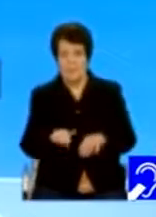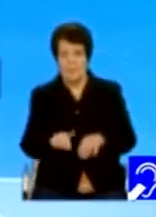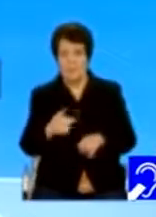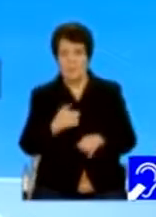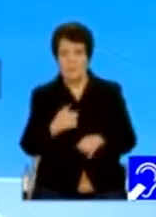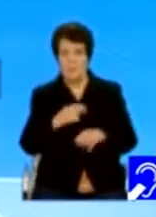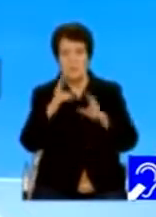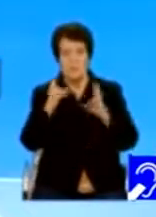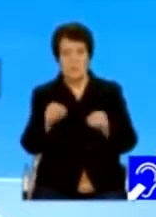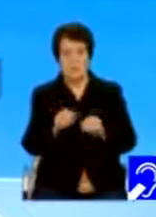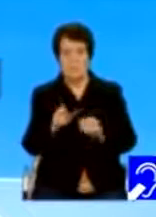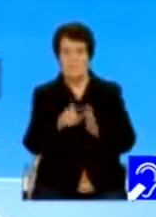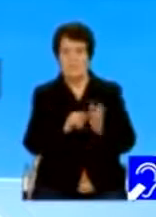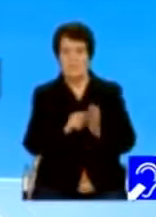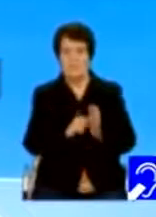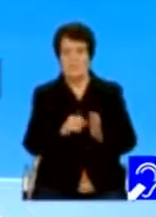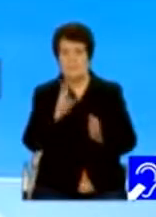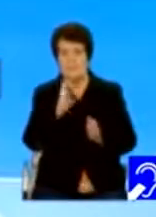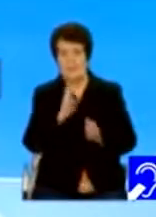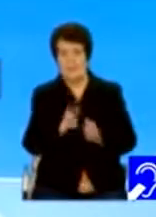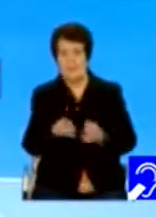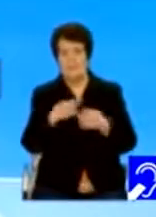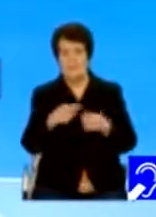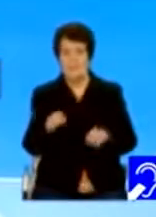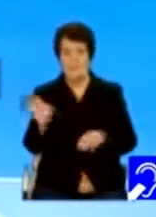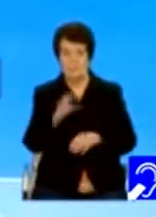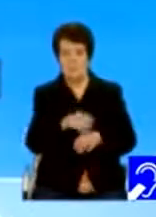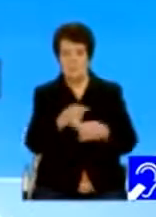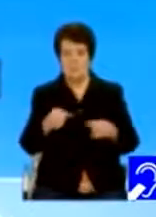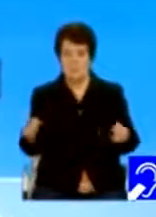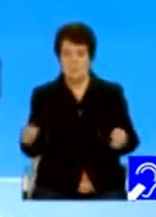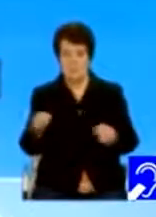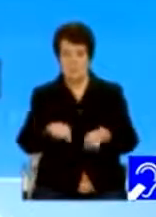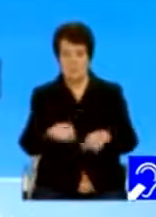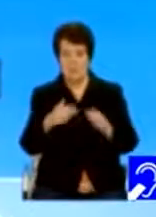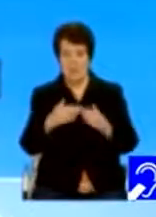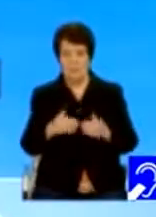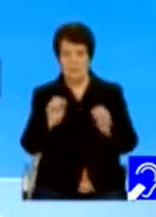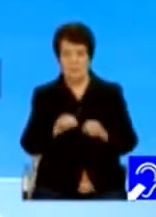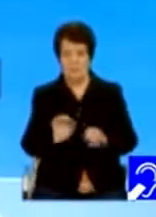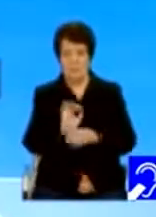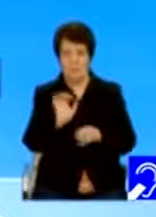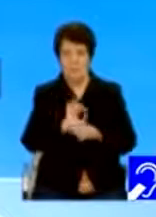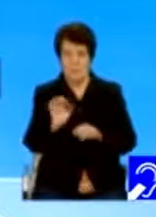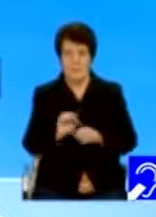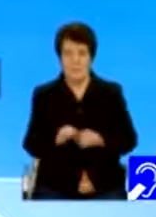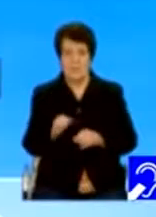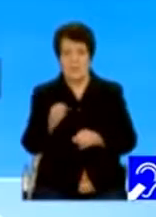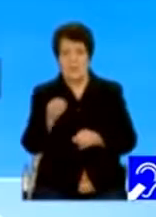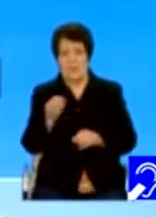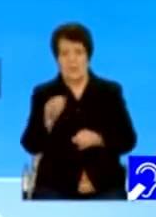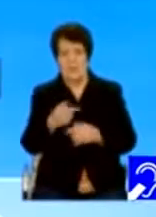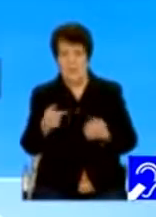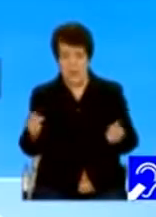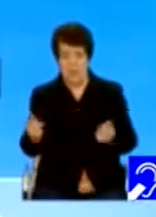nu promitem pensii și salarii, dar noi promitem că putem să vindem tot ce producem noi la noi acasă și să putem să exportăm marfă. Pentru asta avem nevoie